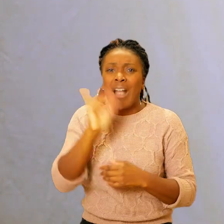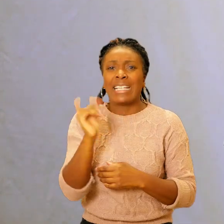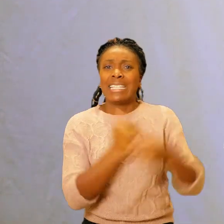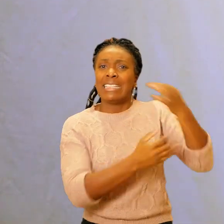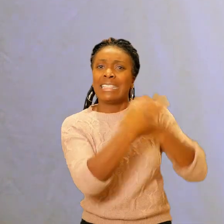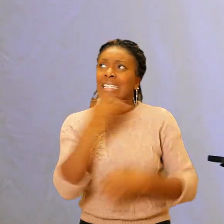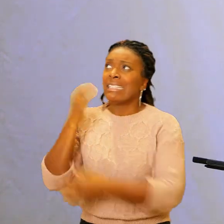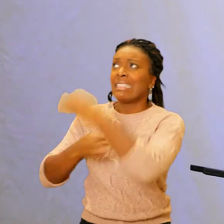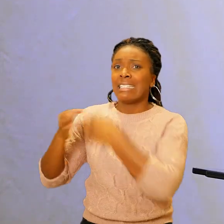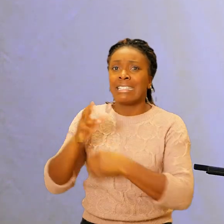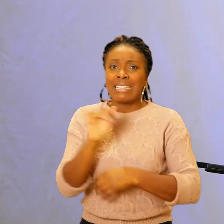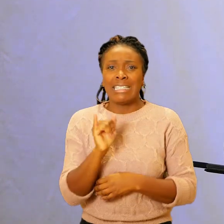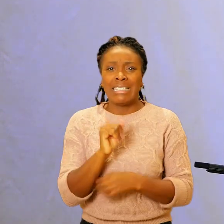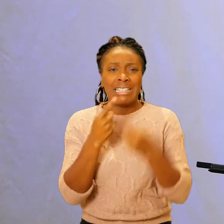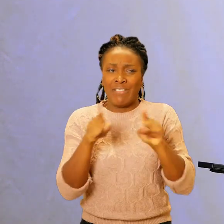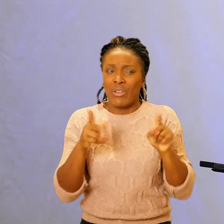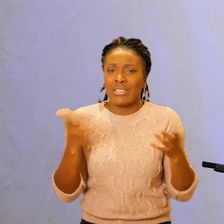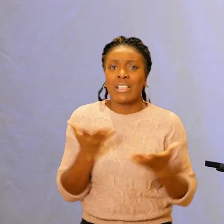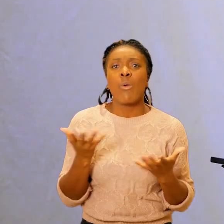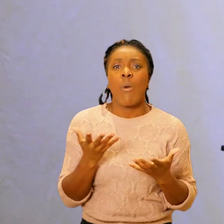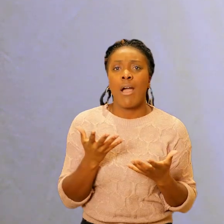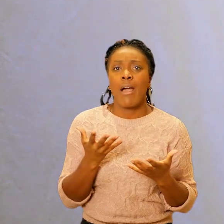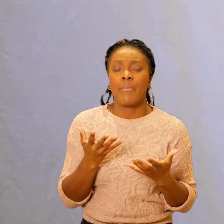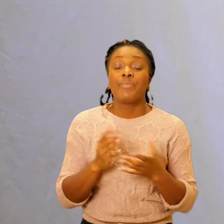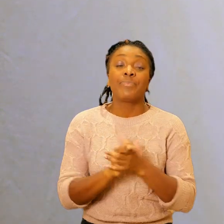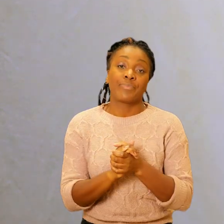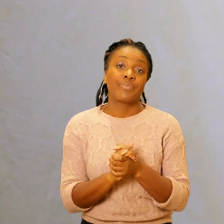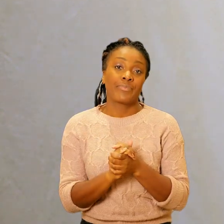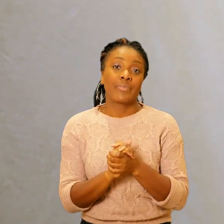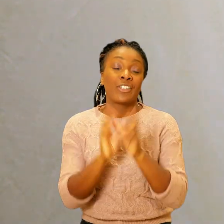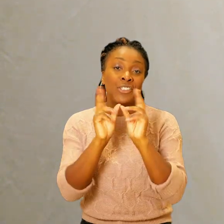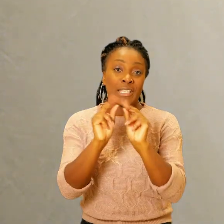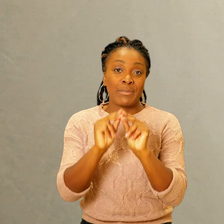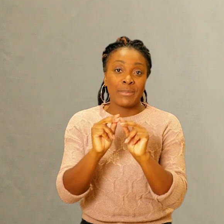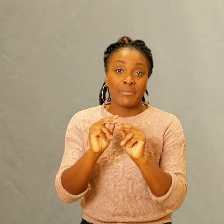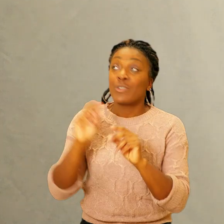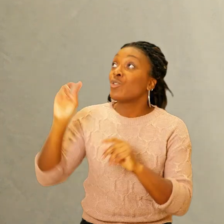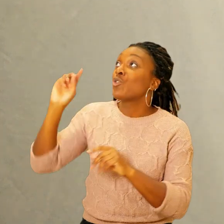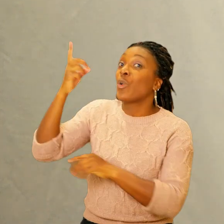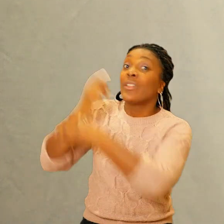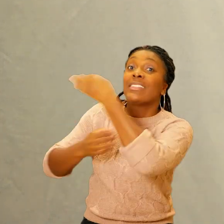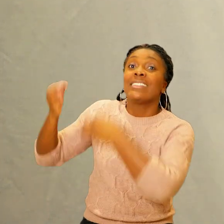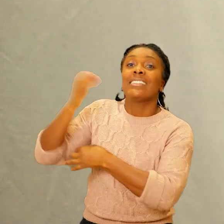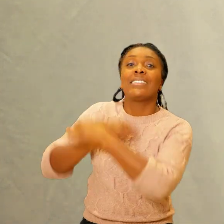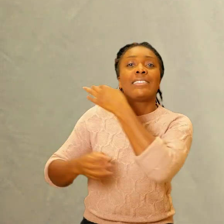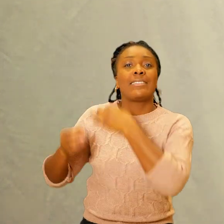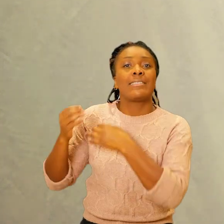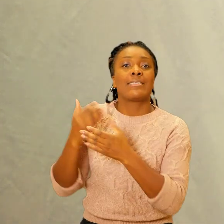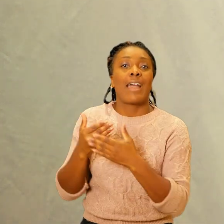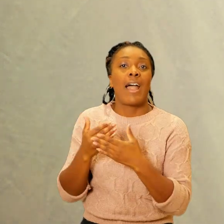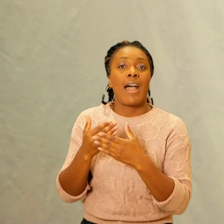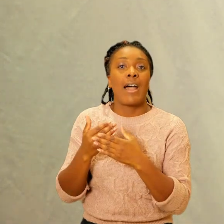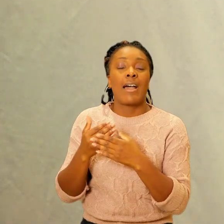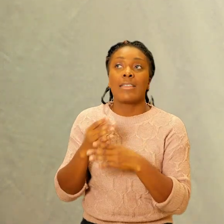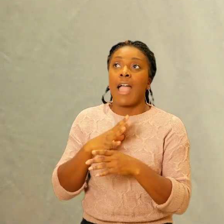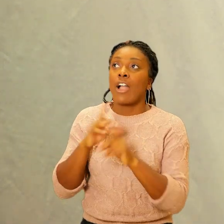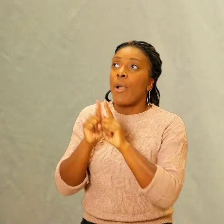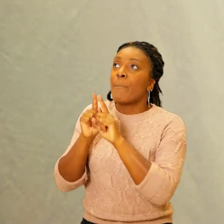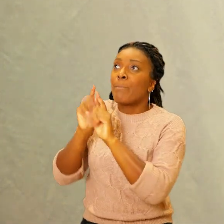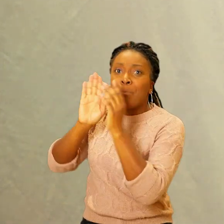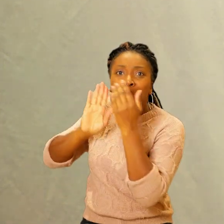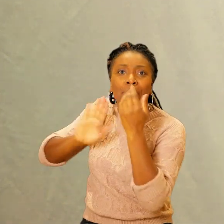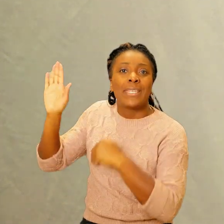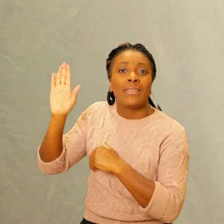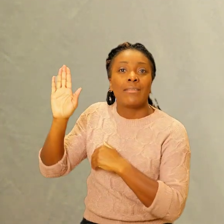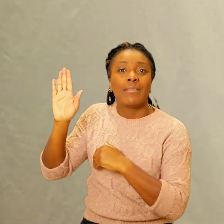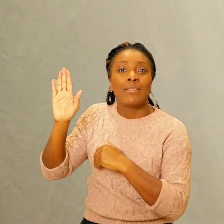est la différence entre les deux? Eh bien, ça veut dire que la voix de Dieu a une particularité. Moi, j'appelle ça l'ADN.